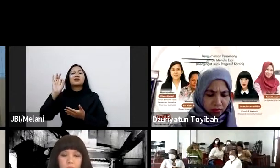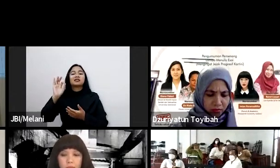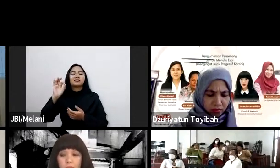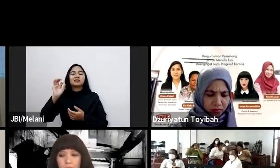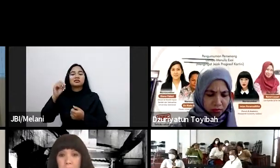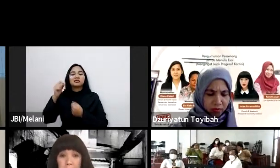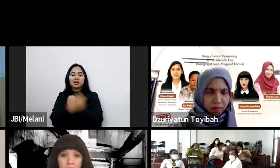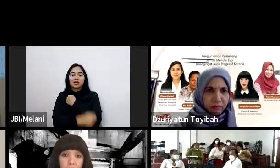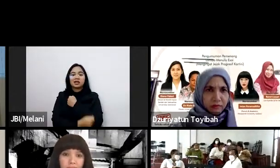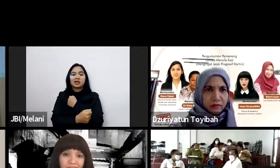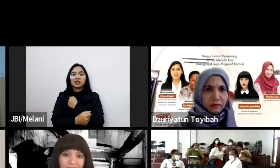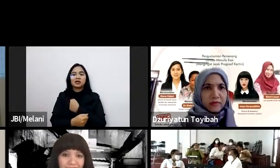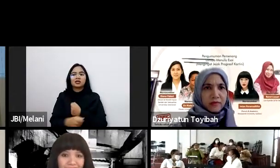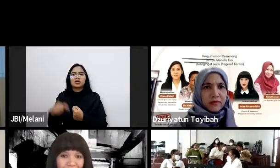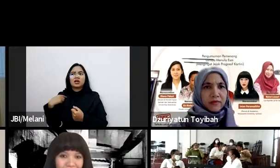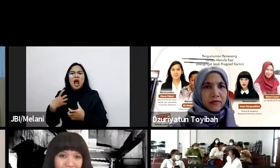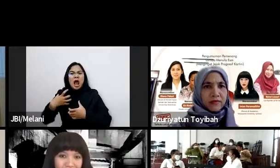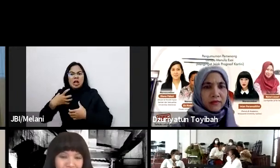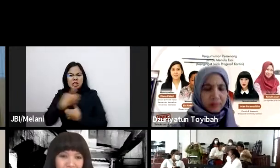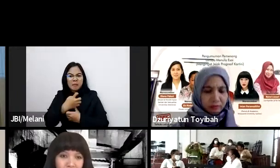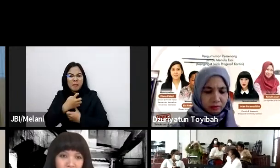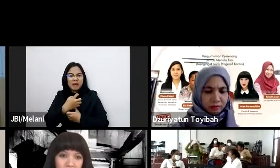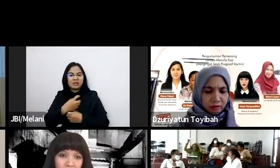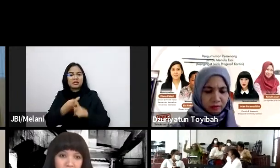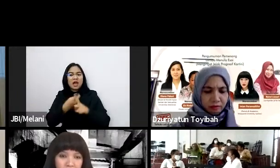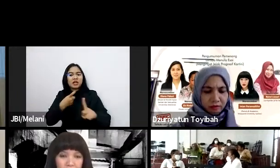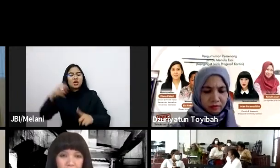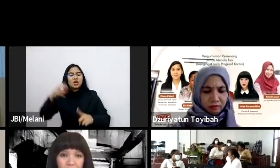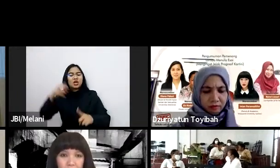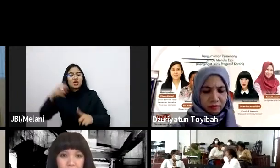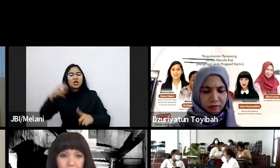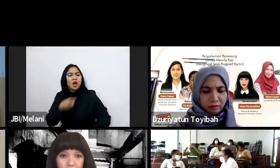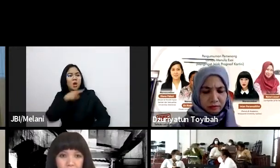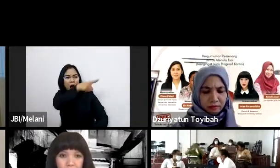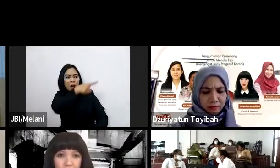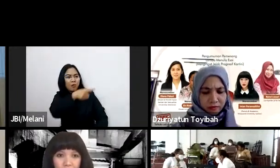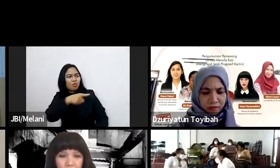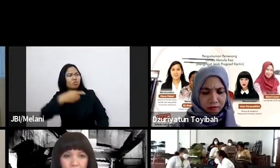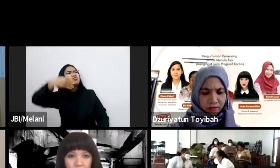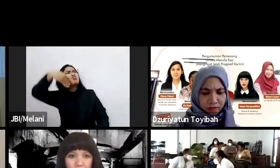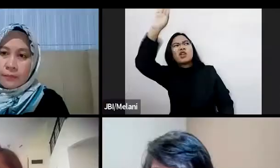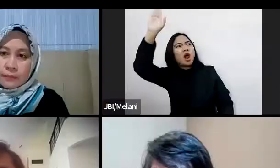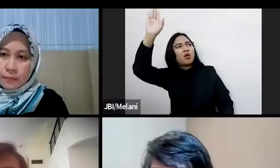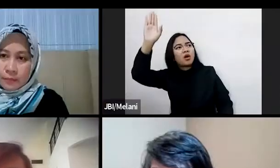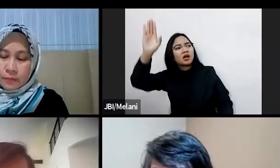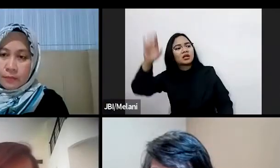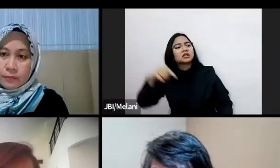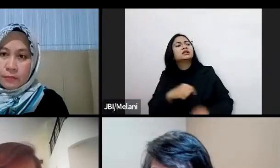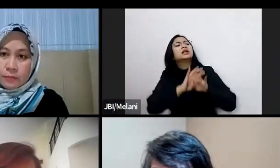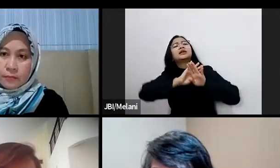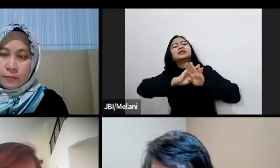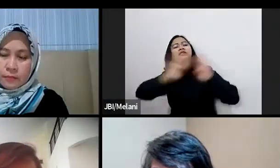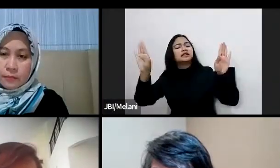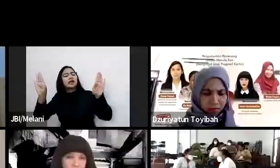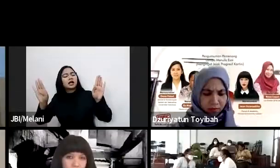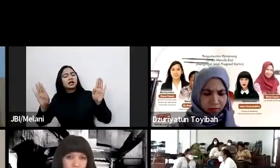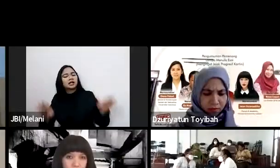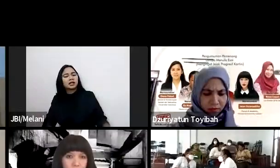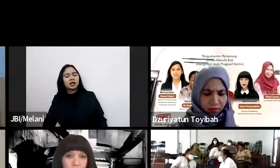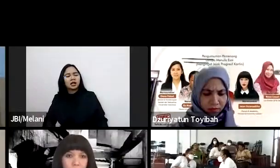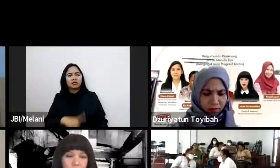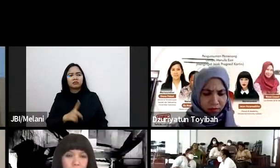cerai. Seperti itu. Jadi memang masih apa ya, masih pada hal-hal kultural. Di aspek lain